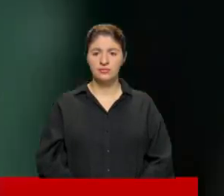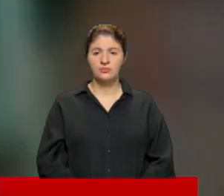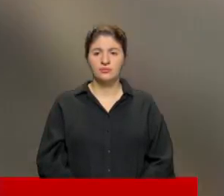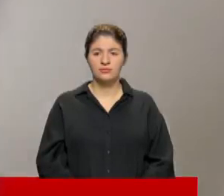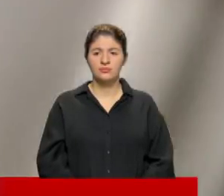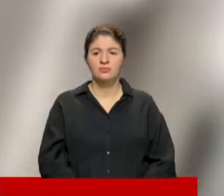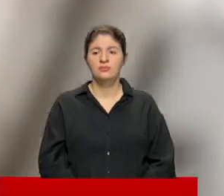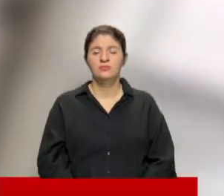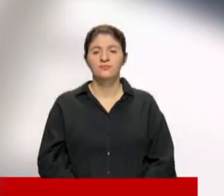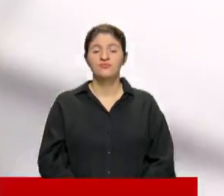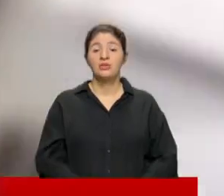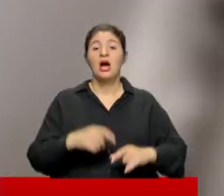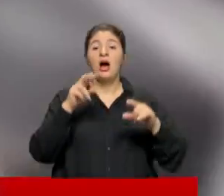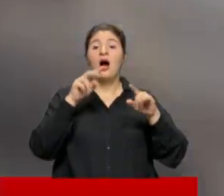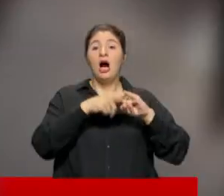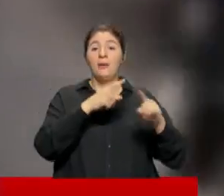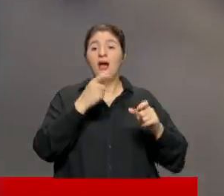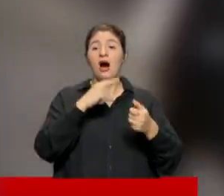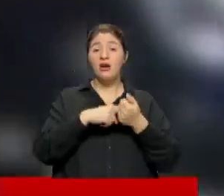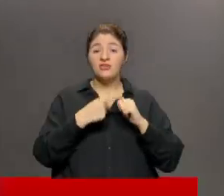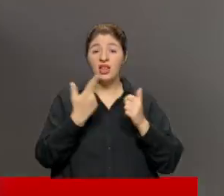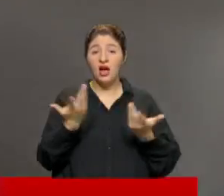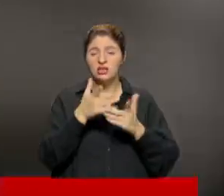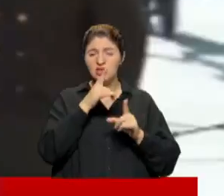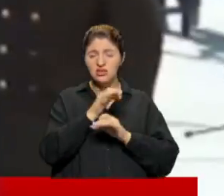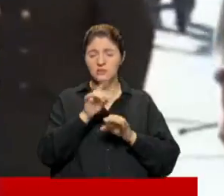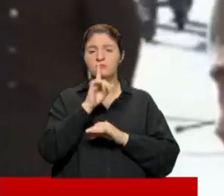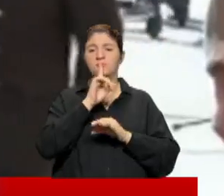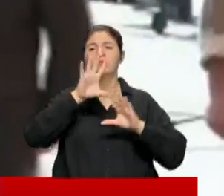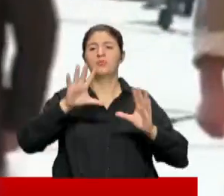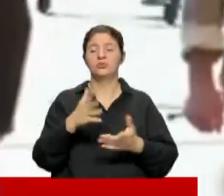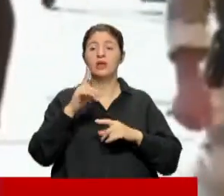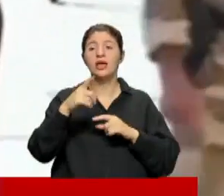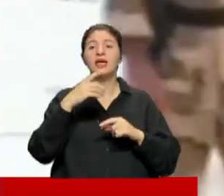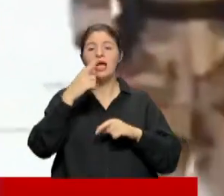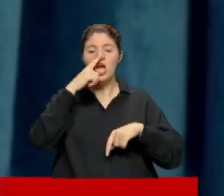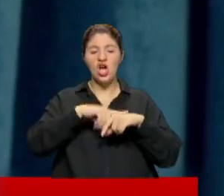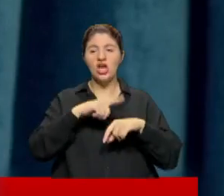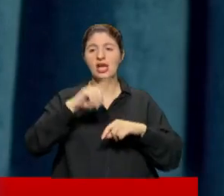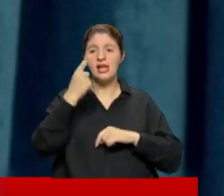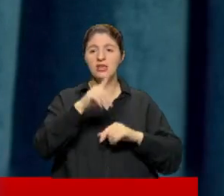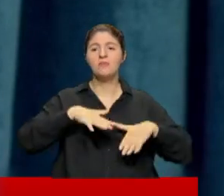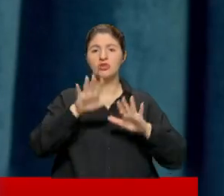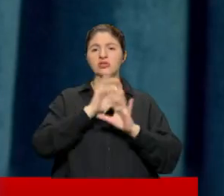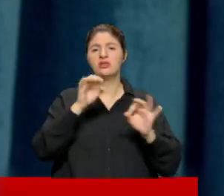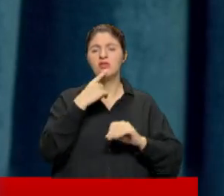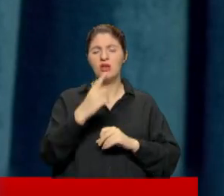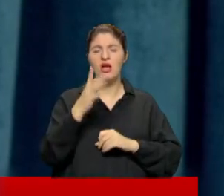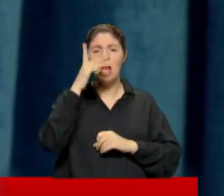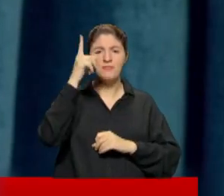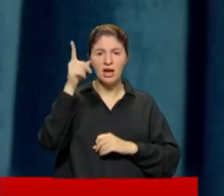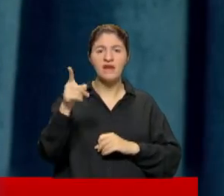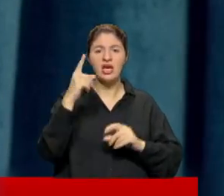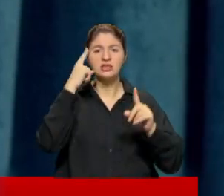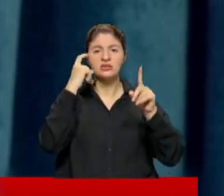dünya hamaney haftalardır süren sessizliğini bozdu İran'ın dini lideri protestolar için net bir dille Amerika Birleşik